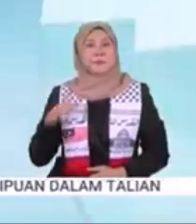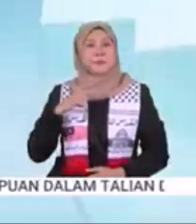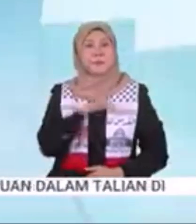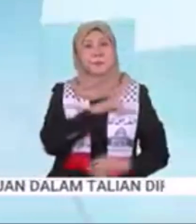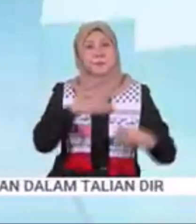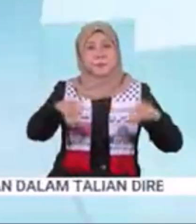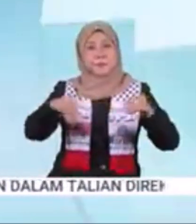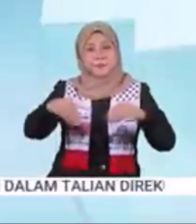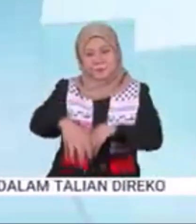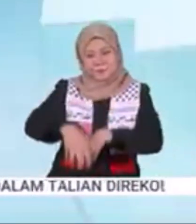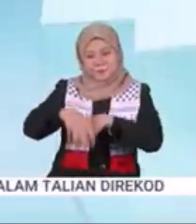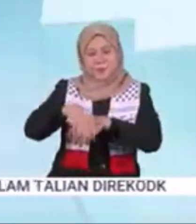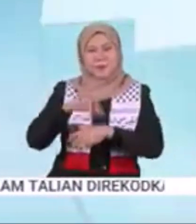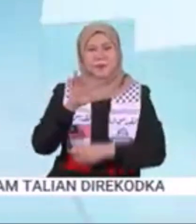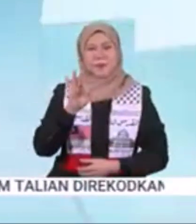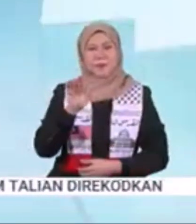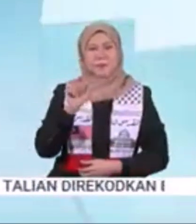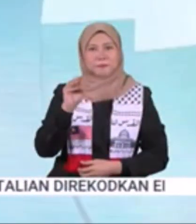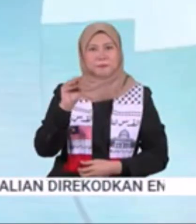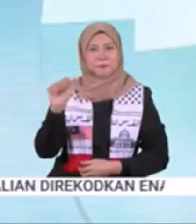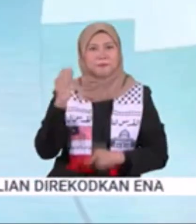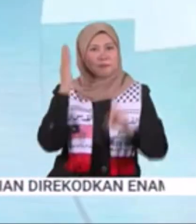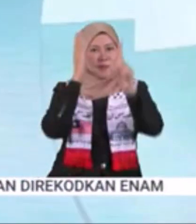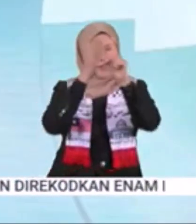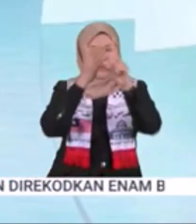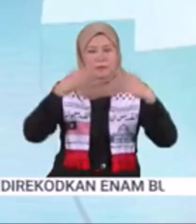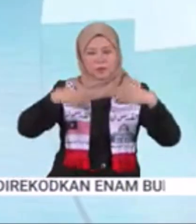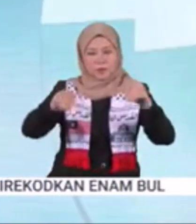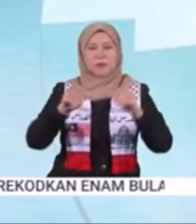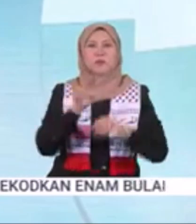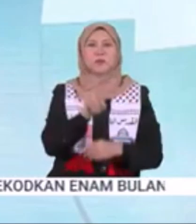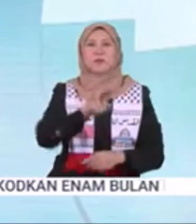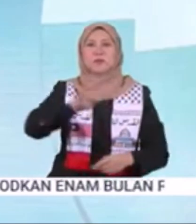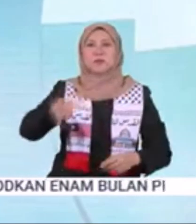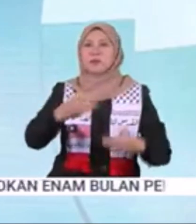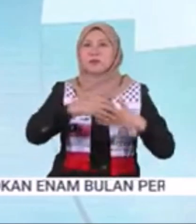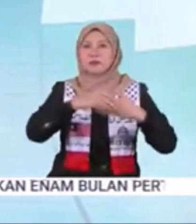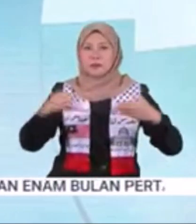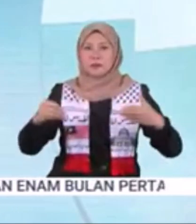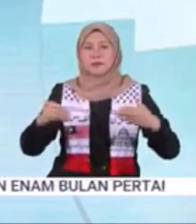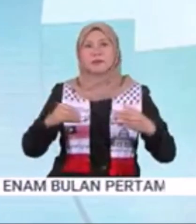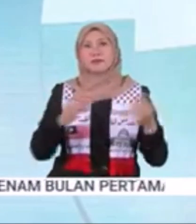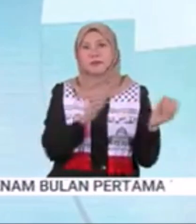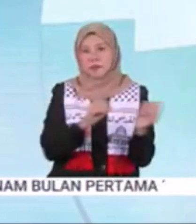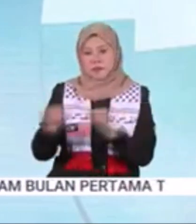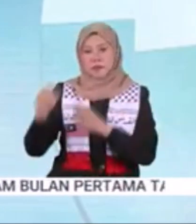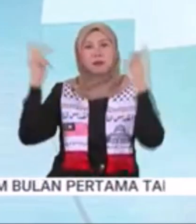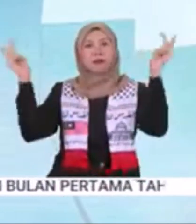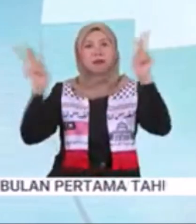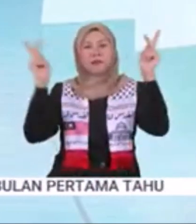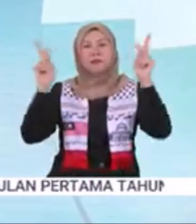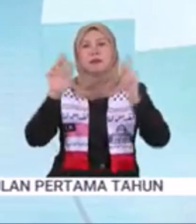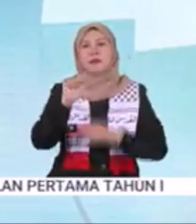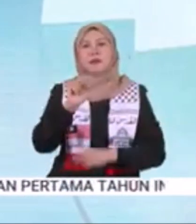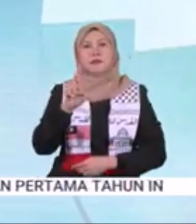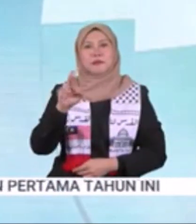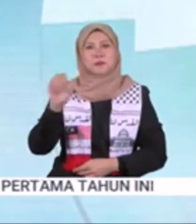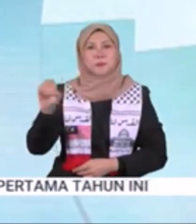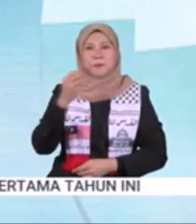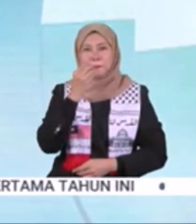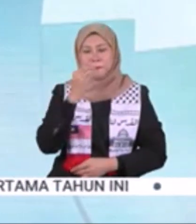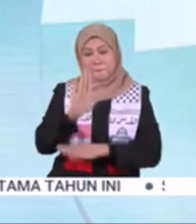Lembaga Pemasaran Pertanian Persekutuan Farma mensasarkan jualan sebanyak RM2 juta dalam penganjuran Karnival Agro Madani tahun